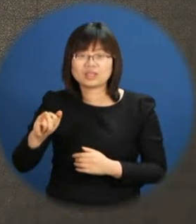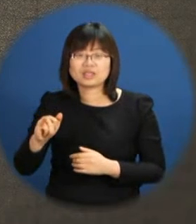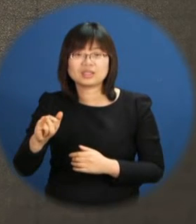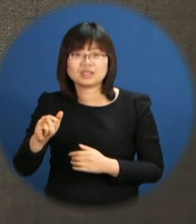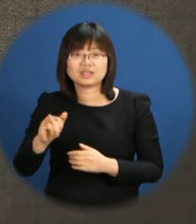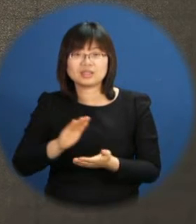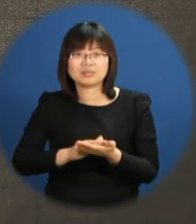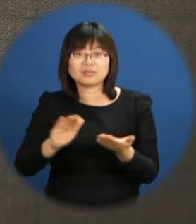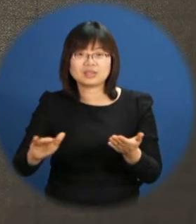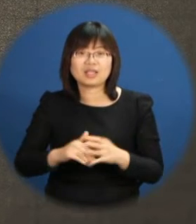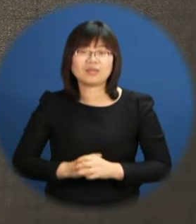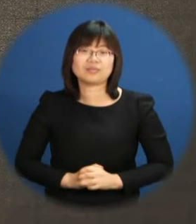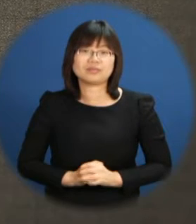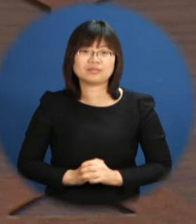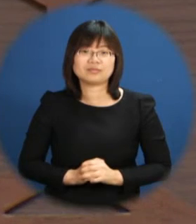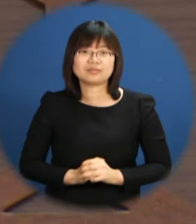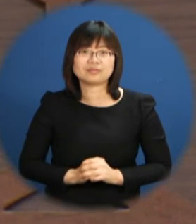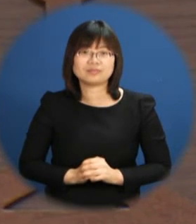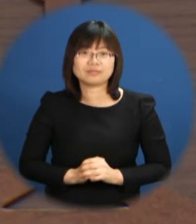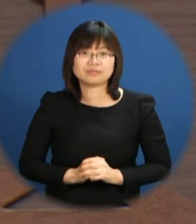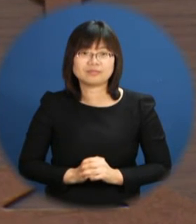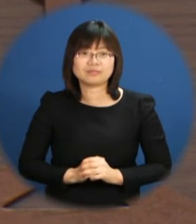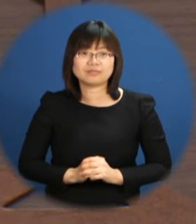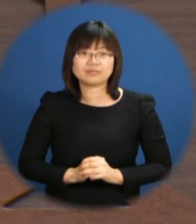무시할 수 있는 얘기가 아니었구요